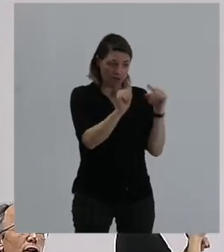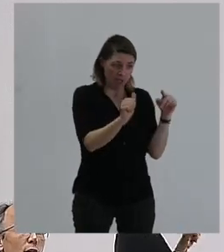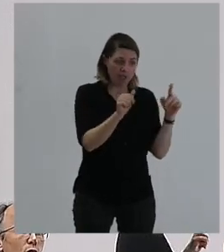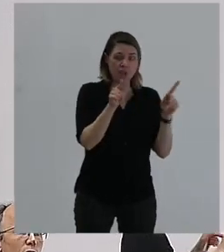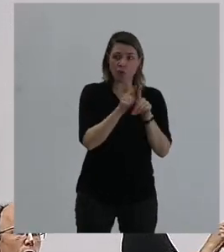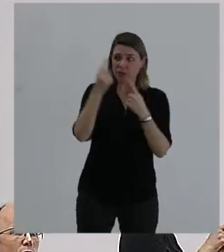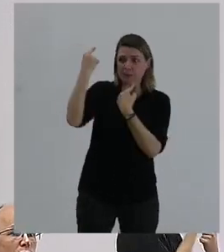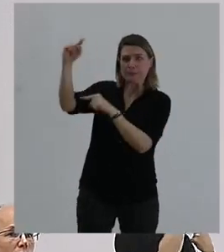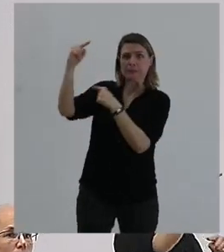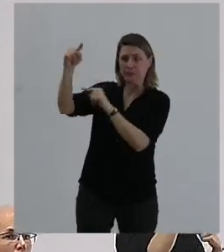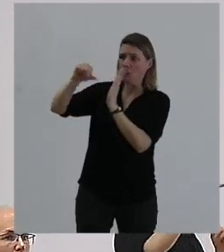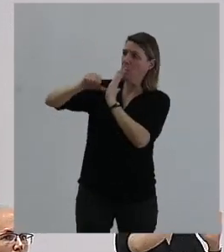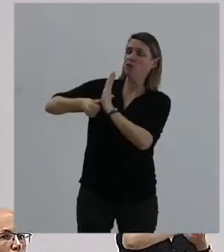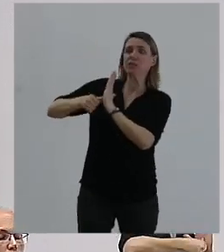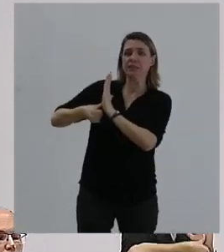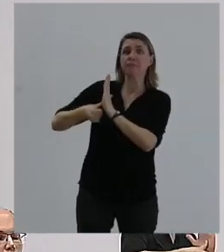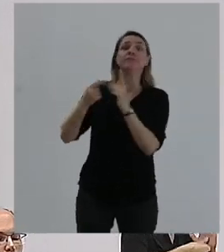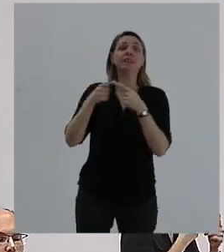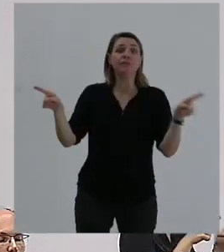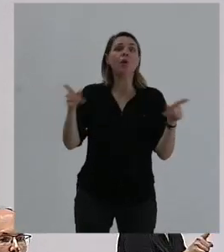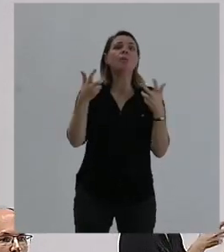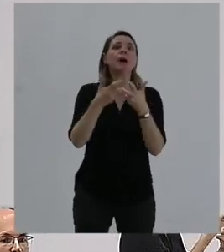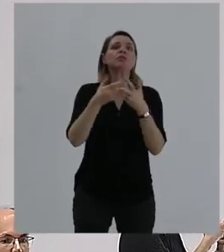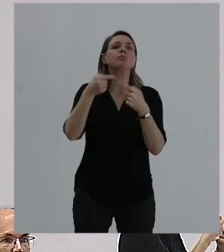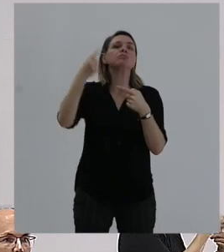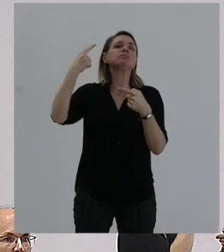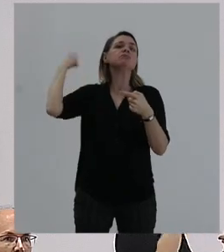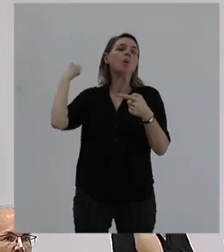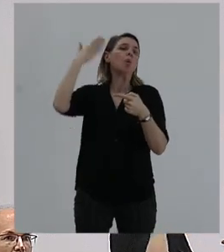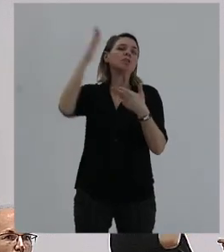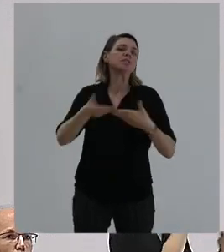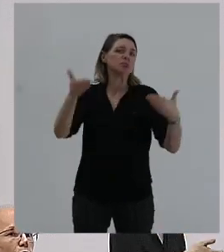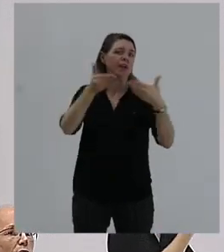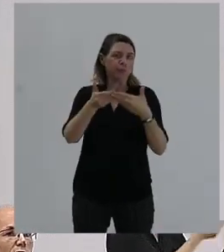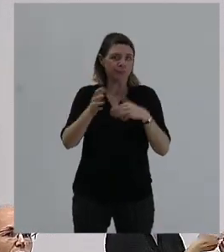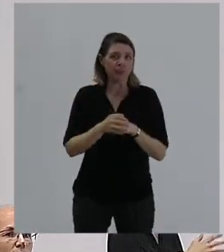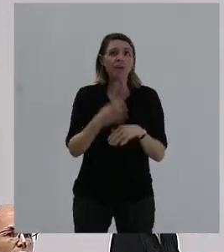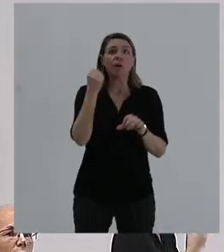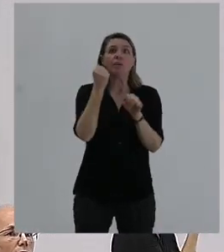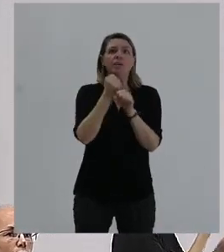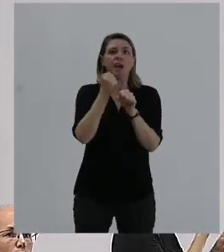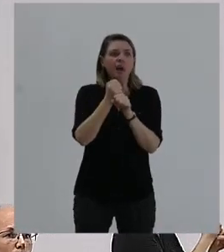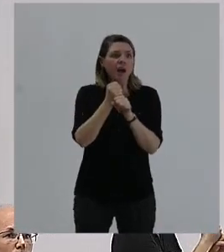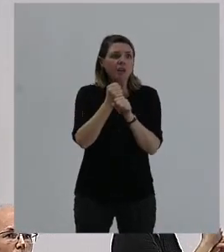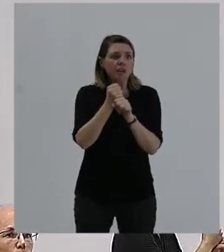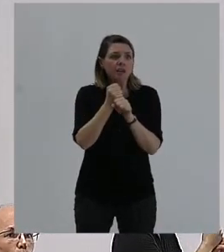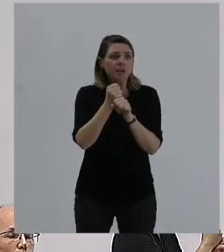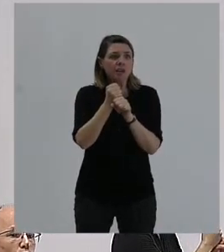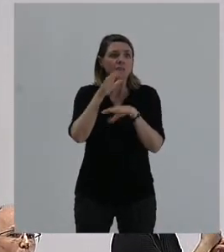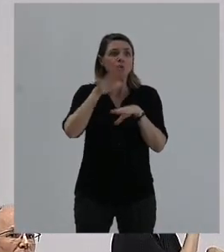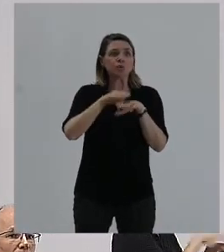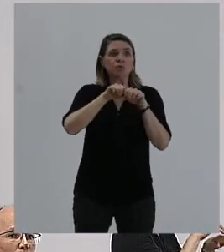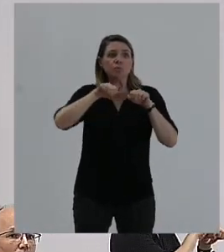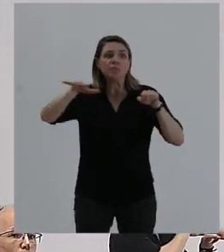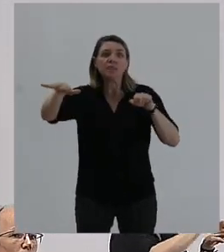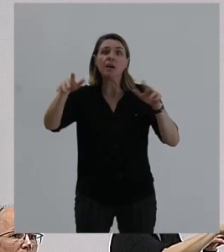le revendiquer comme une identité. L'exemple que j'ai pu donner dans d'autres circonstances, c'est que tout le monde travaille sur les médias à un titre ou à un autre. Pour autant,